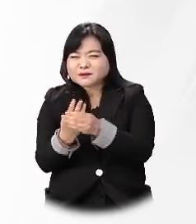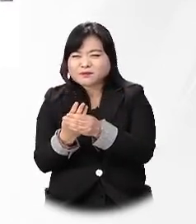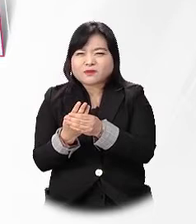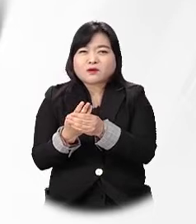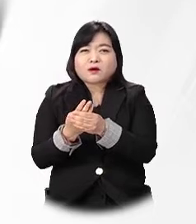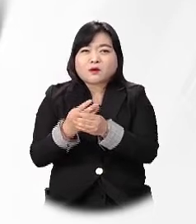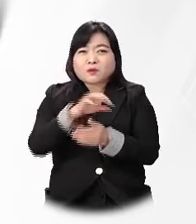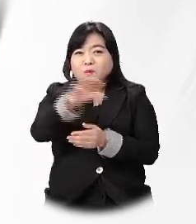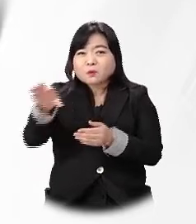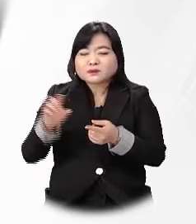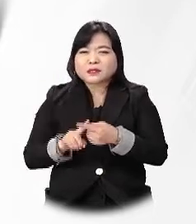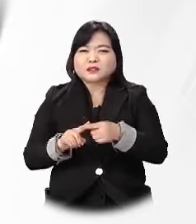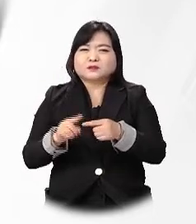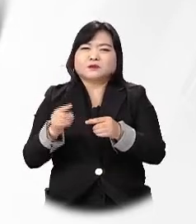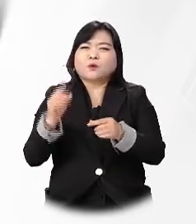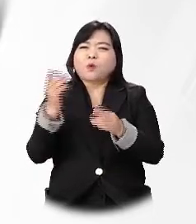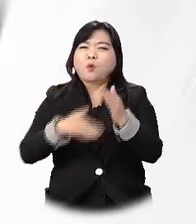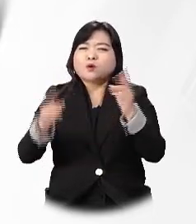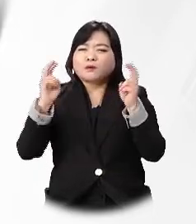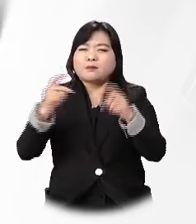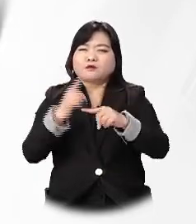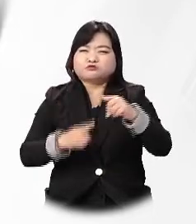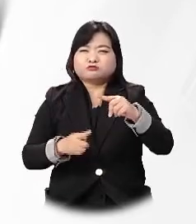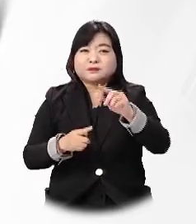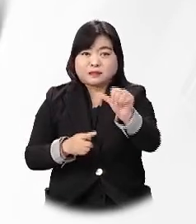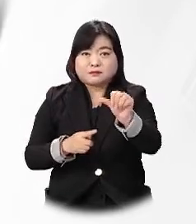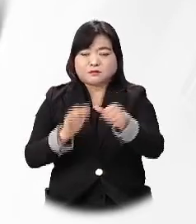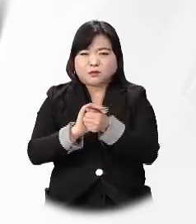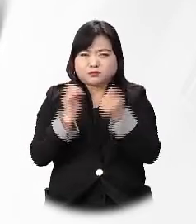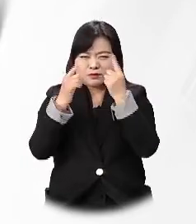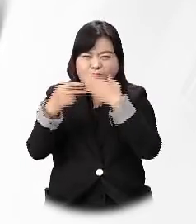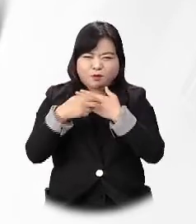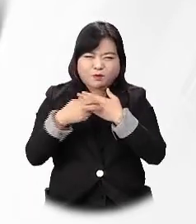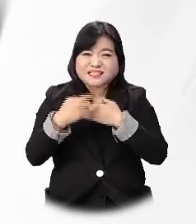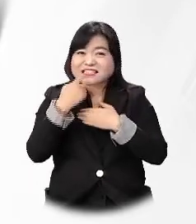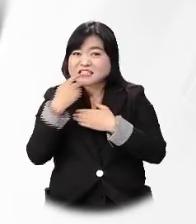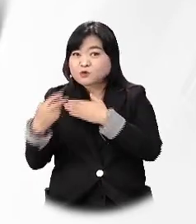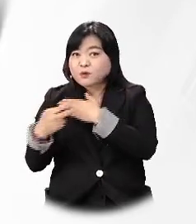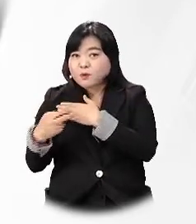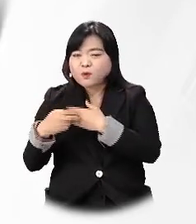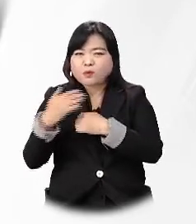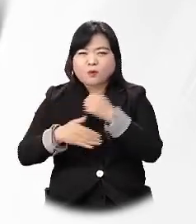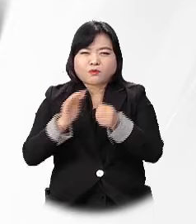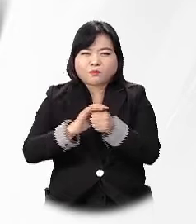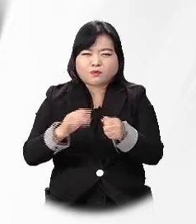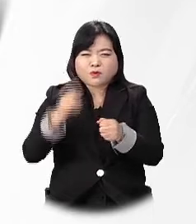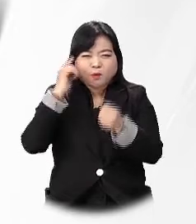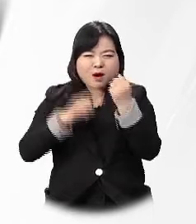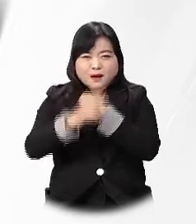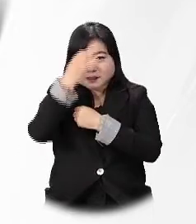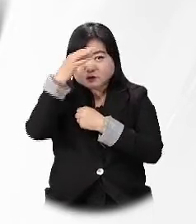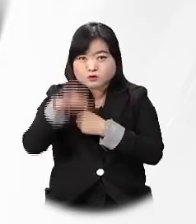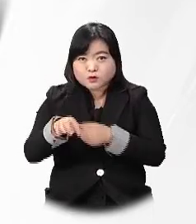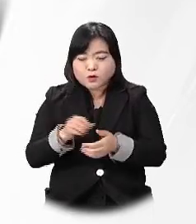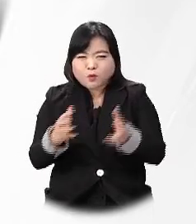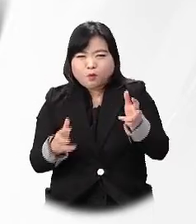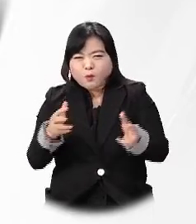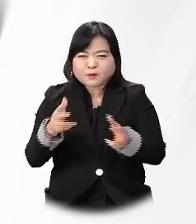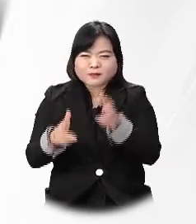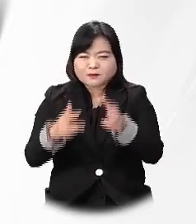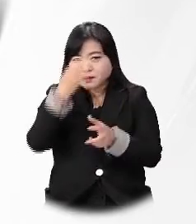준정부기관이 5곳입니다. 또 경북대병원과 경북대치과병원, 대구경북과학기술원,